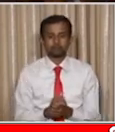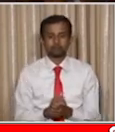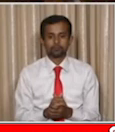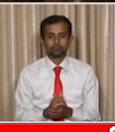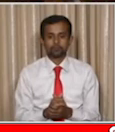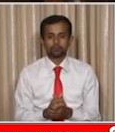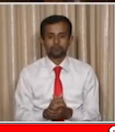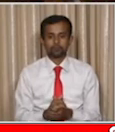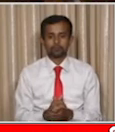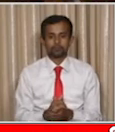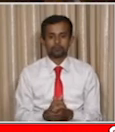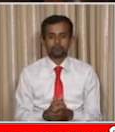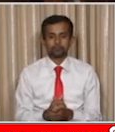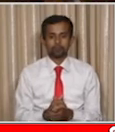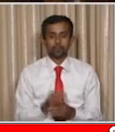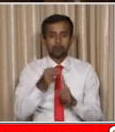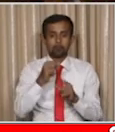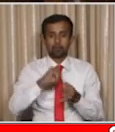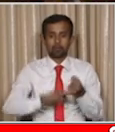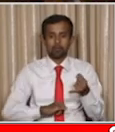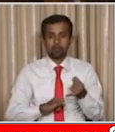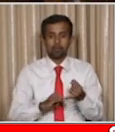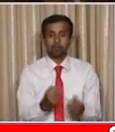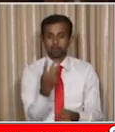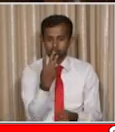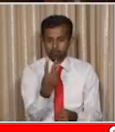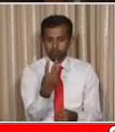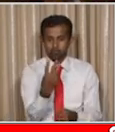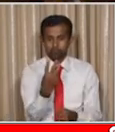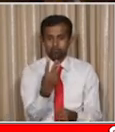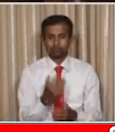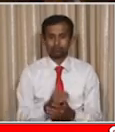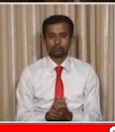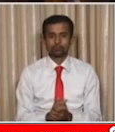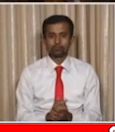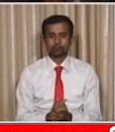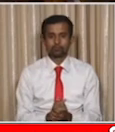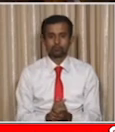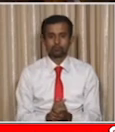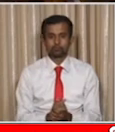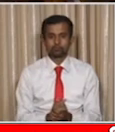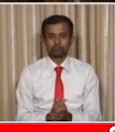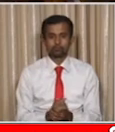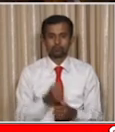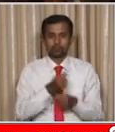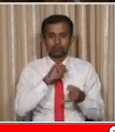மூன்று பிரதேச செயலாளர் பிரிவில் உள்ள 37 கிராம அலுவலர்கள் பிரிவுகளை